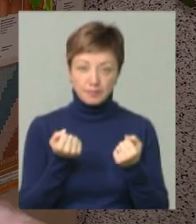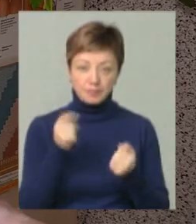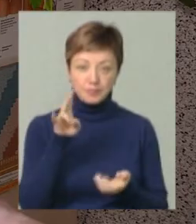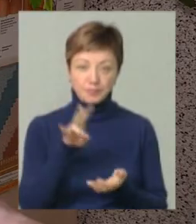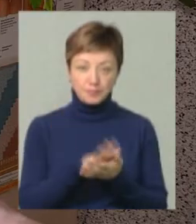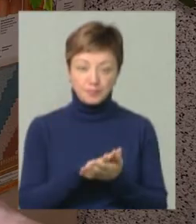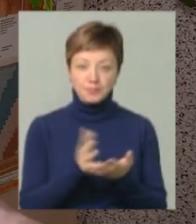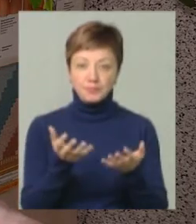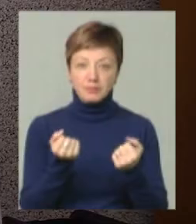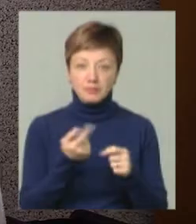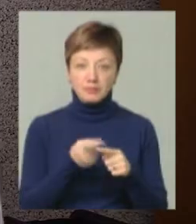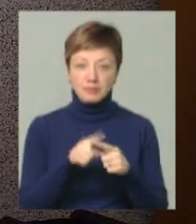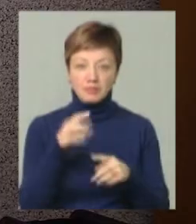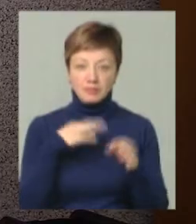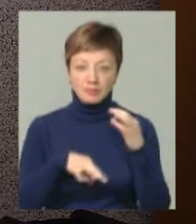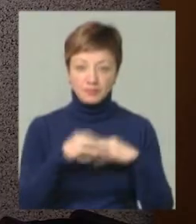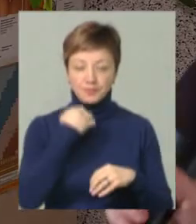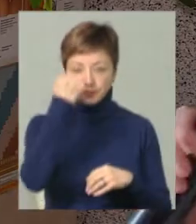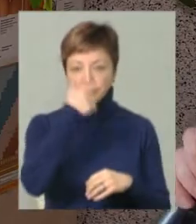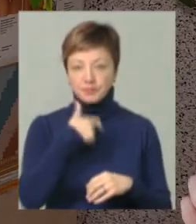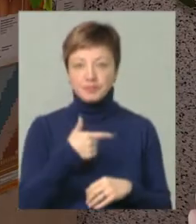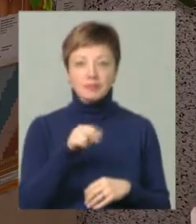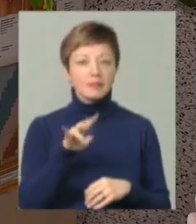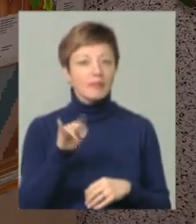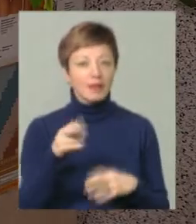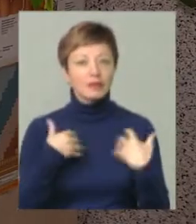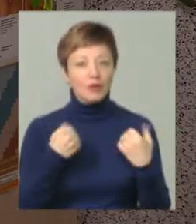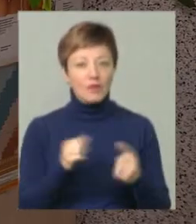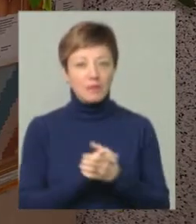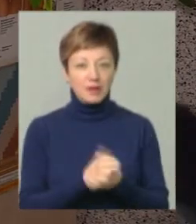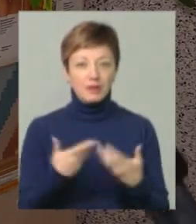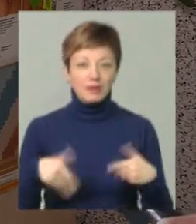постійно отримувати ці ліки. Дякую, пані Галино. Здоров'я і миру всім нам. Дякую навзаєм.